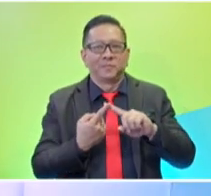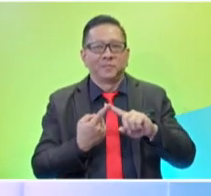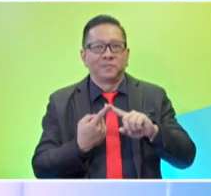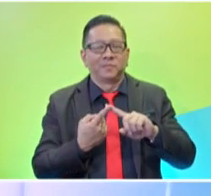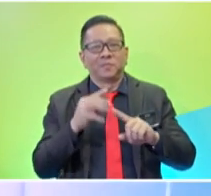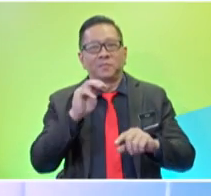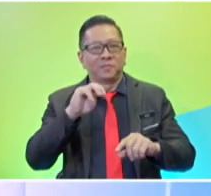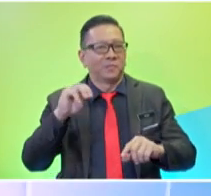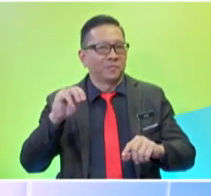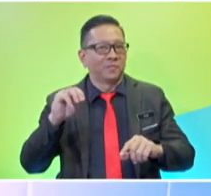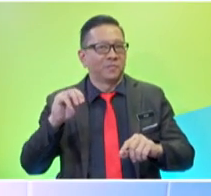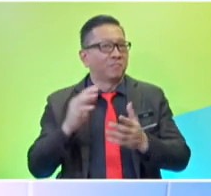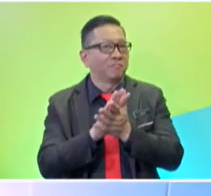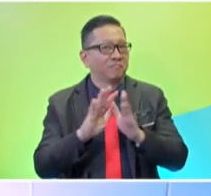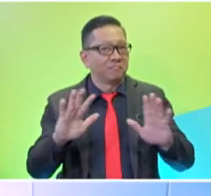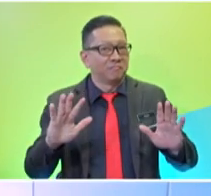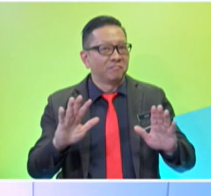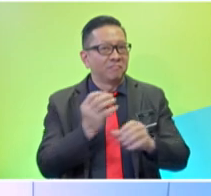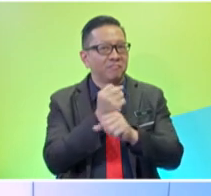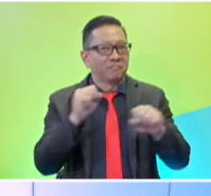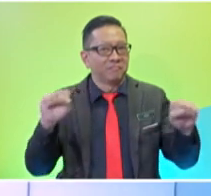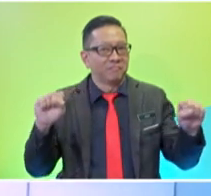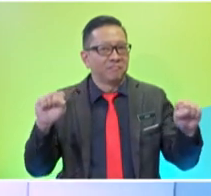dah ada yang dahsyat